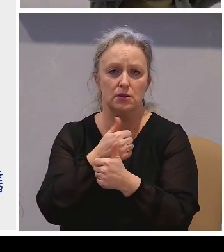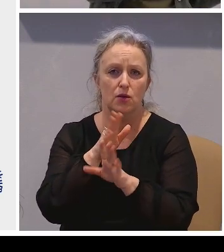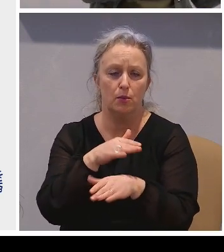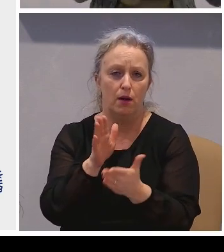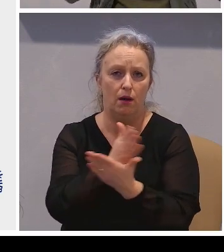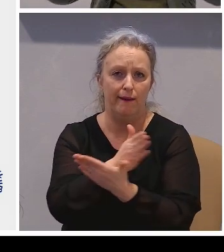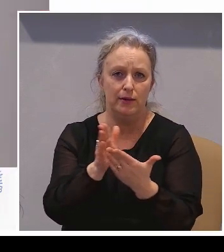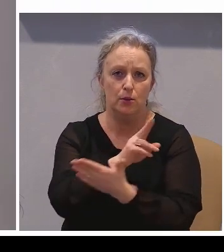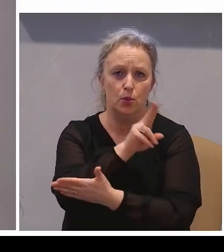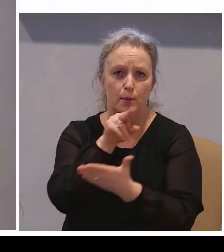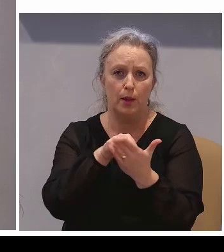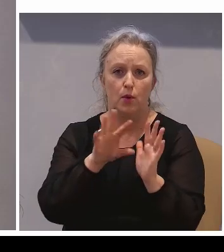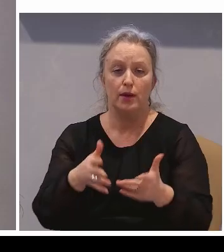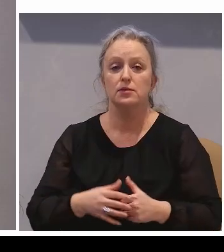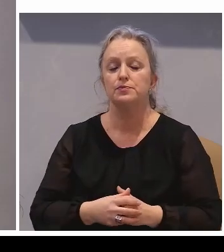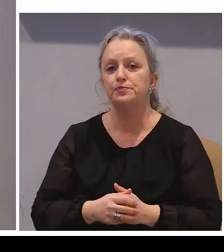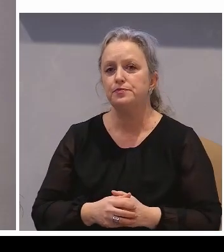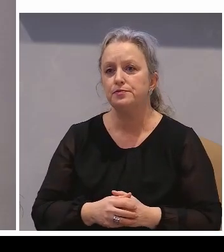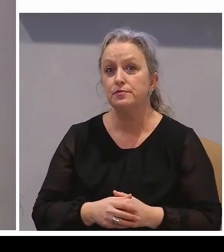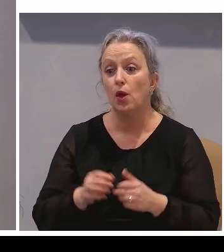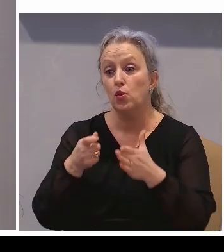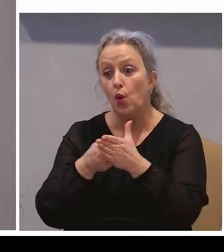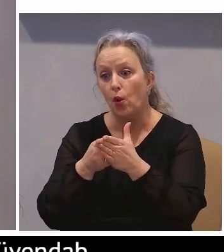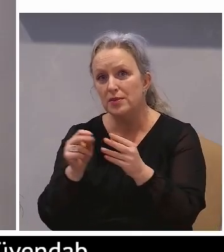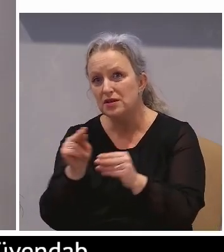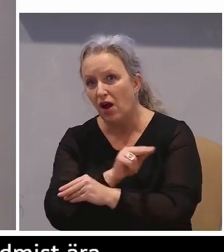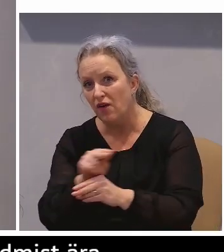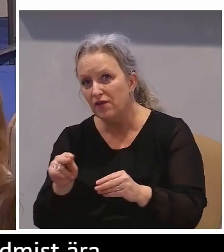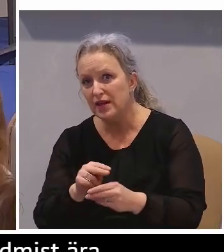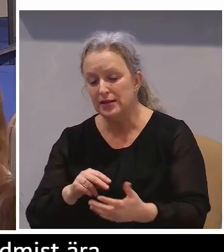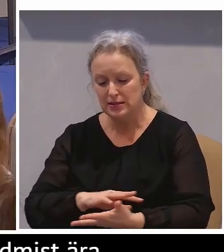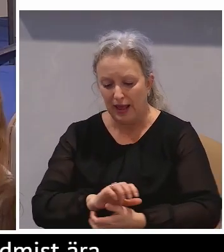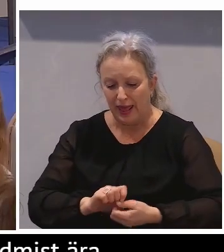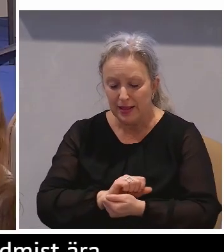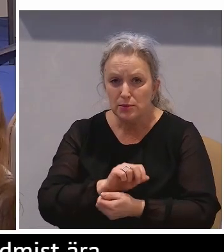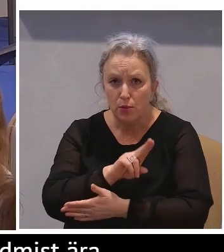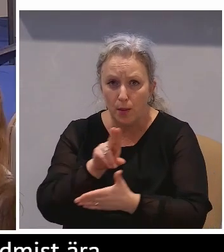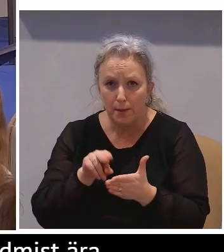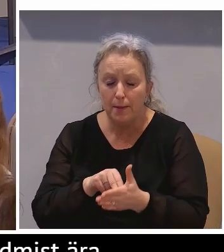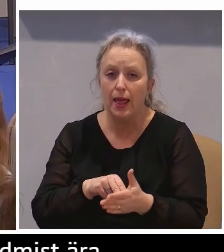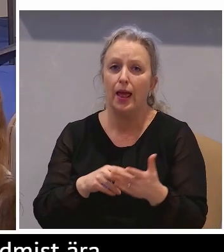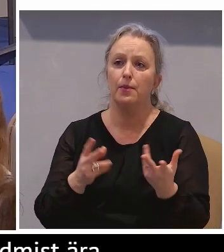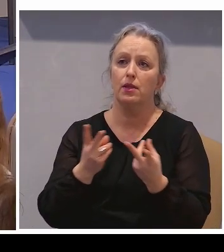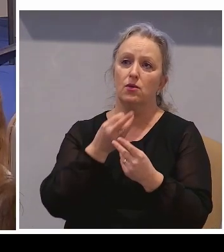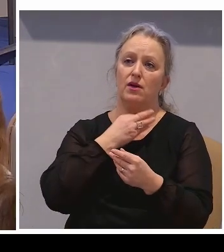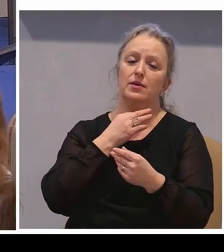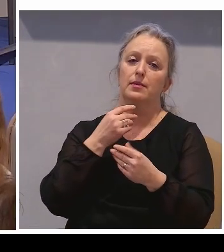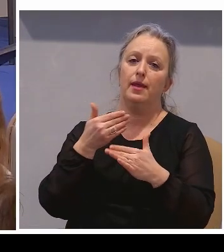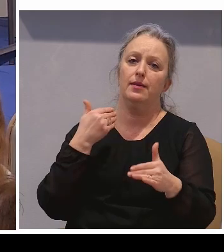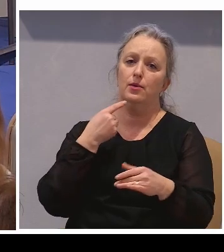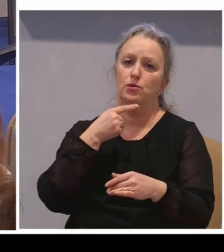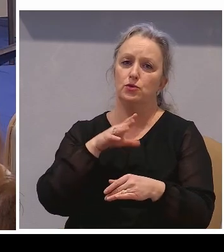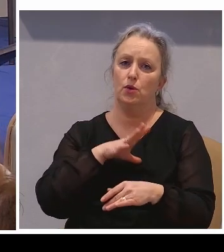and therefore lahendatud. should be corrected before Toitmisravi, seedetrakti probleemid adult ja age. ravimid, nagu ma Then nutrition teatasin.